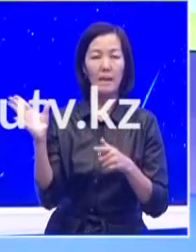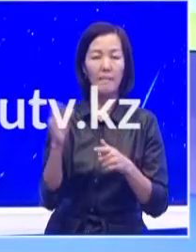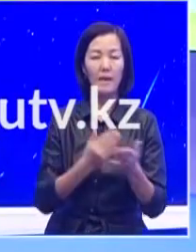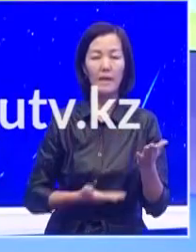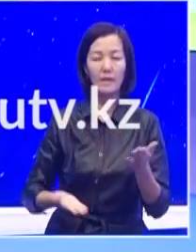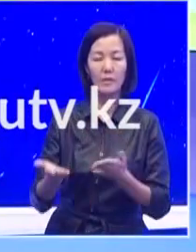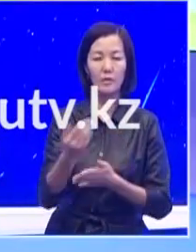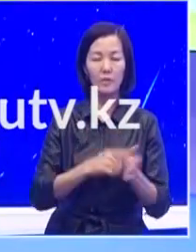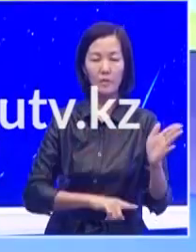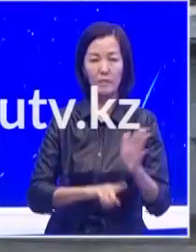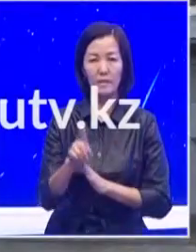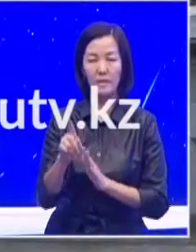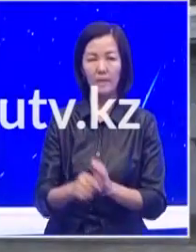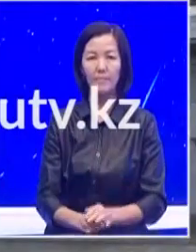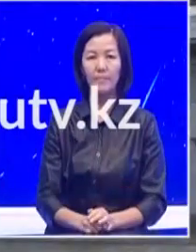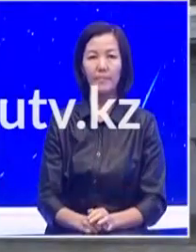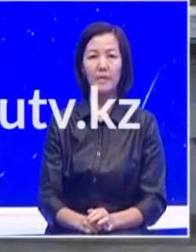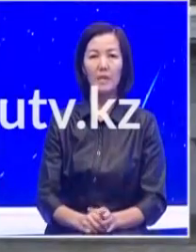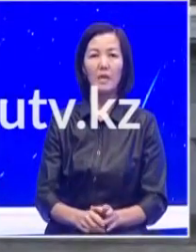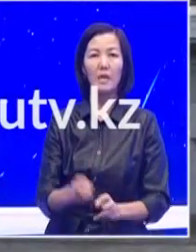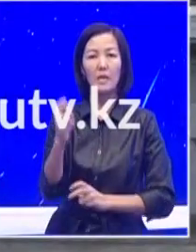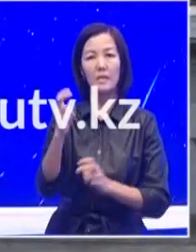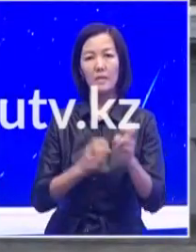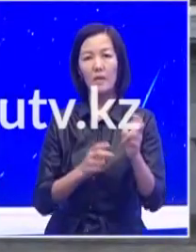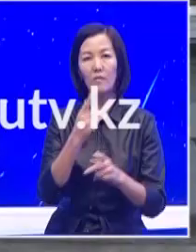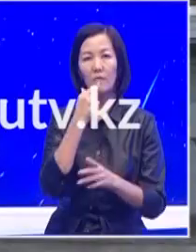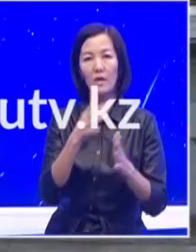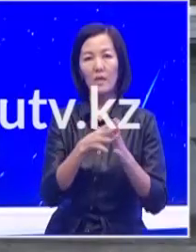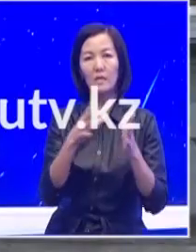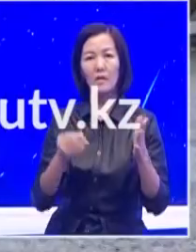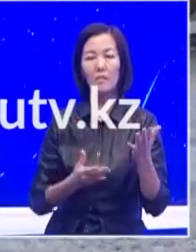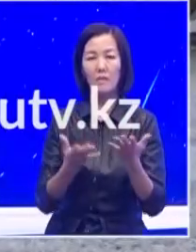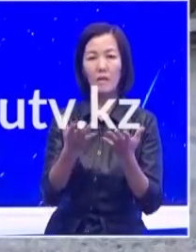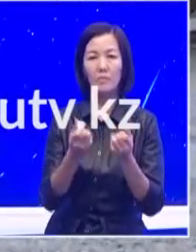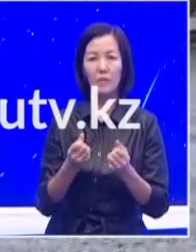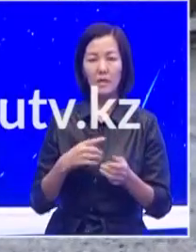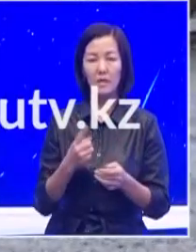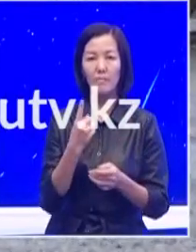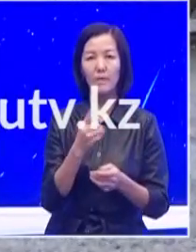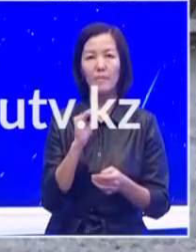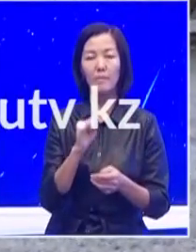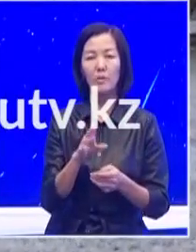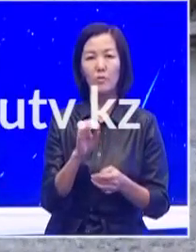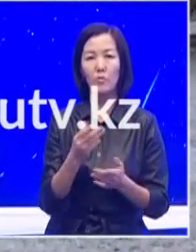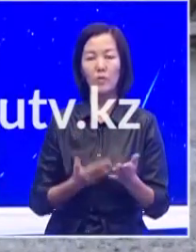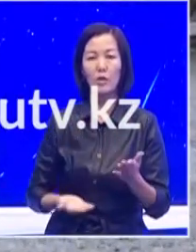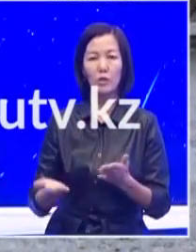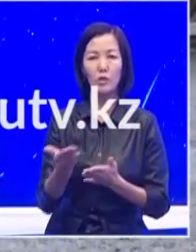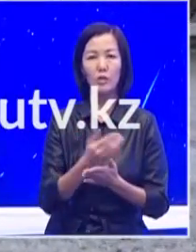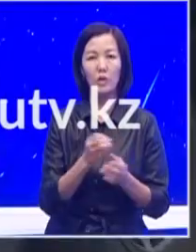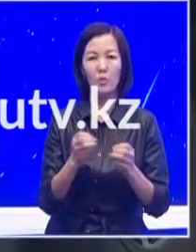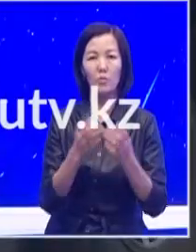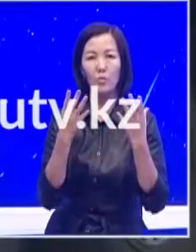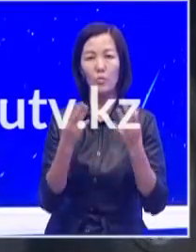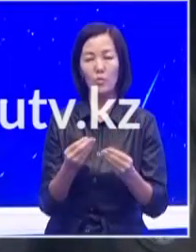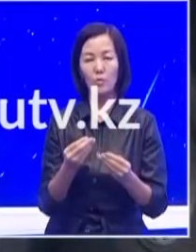жұмылдырылған. Ақсу қант зауыты қызылша қабылдап жатыр. Күн сайын 1000 тоннадай тәтті түбір келіп түседі. Алғашқы 10 күн ішінде